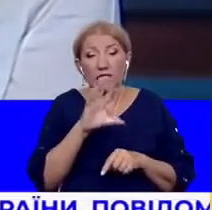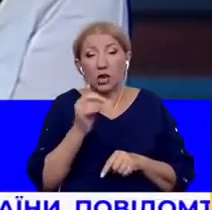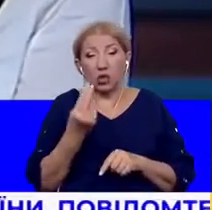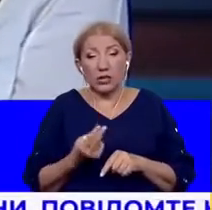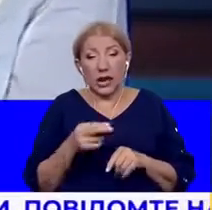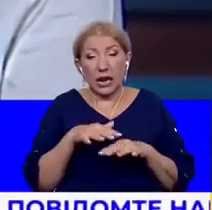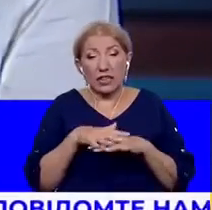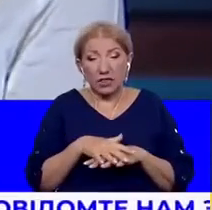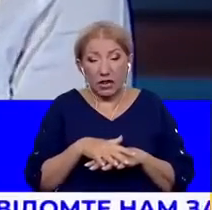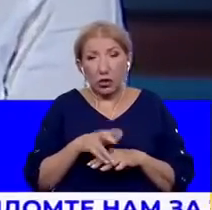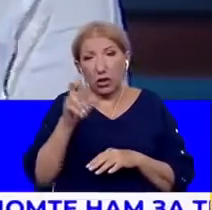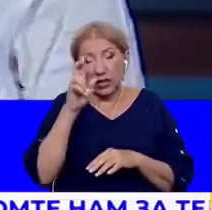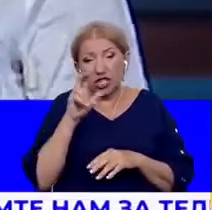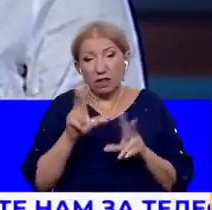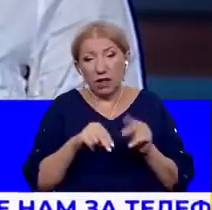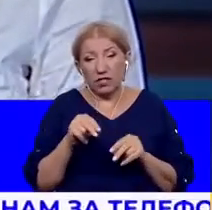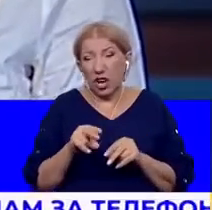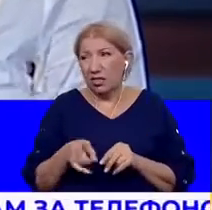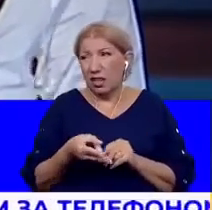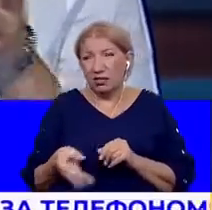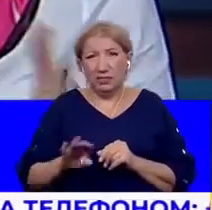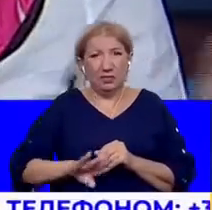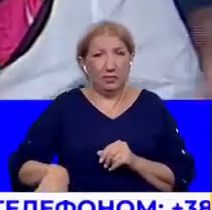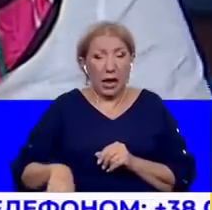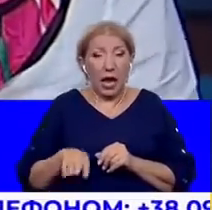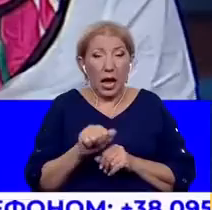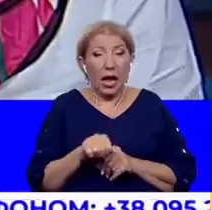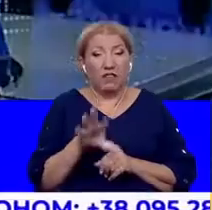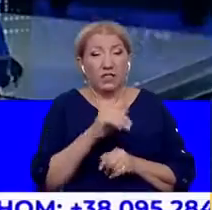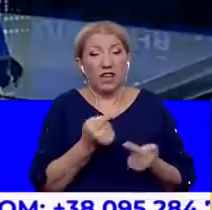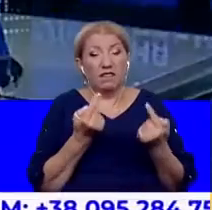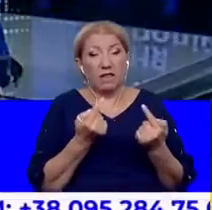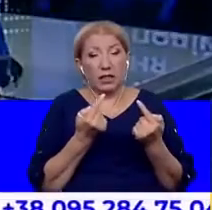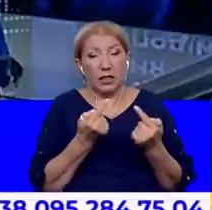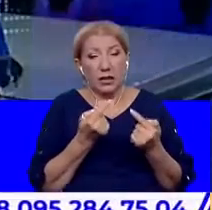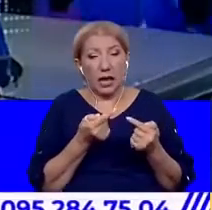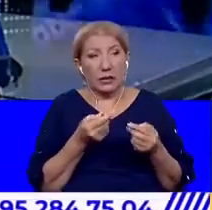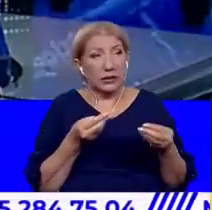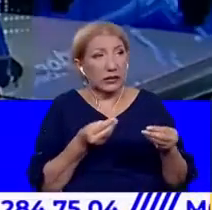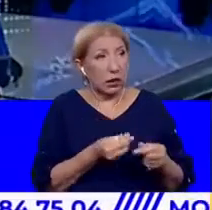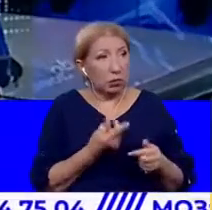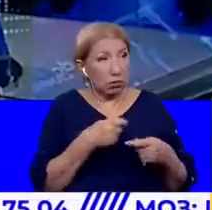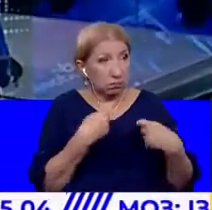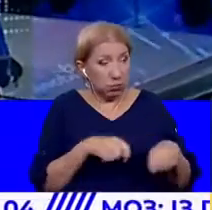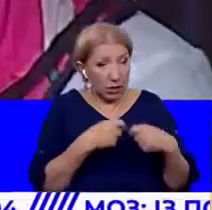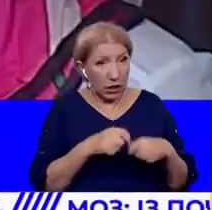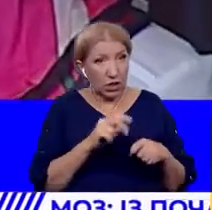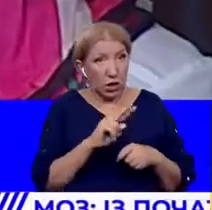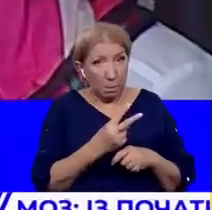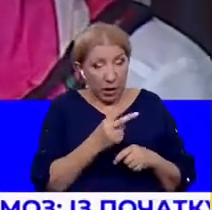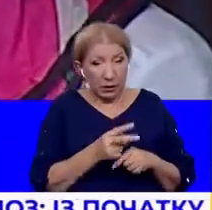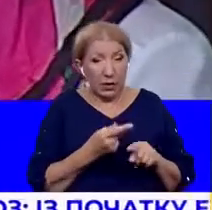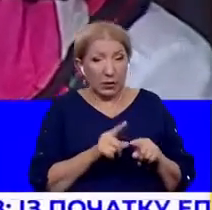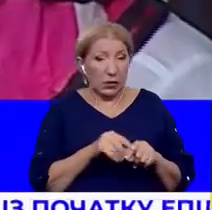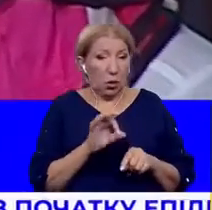соціальна інфраструктура держави вважається як непотрібна, а всі великі забудови, де можна продавати квадратні метри,